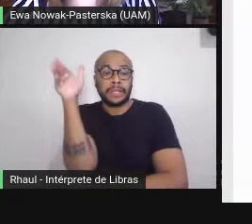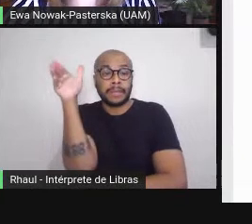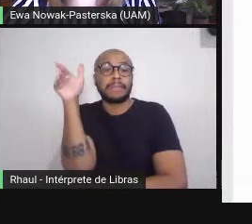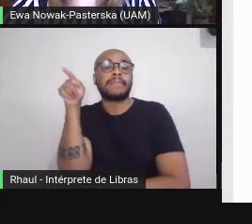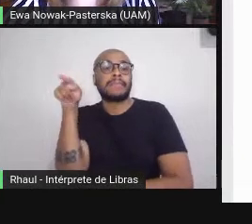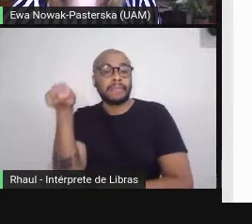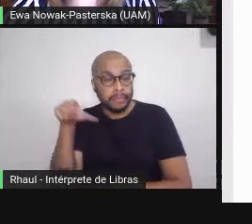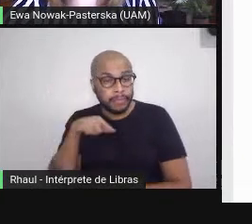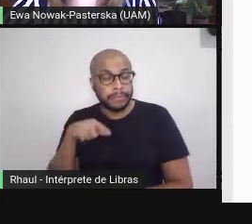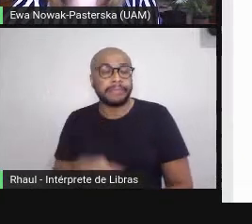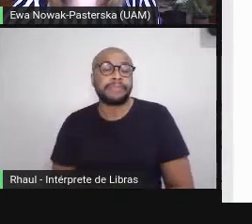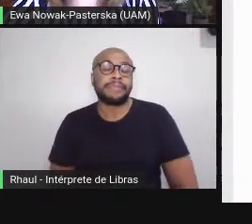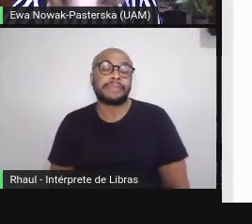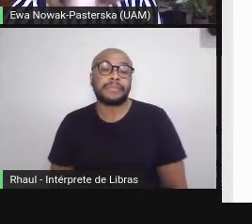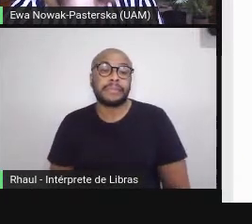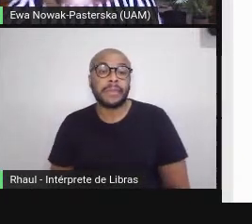pousada.